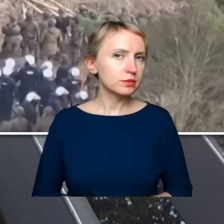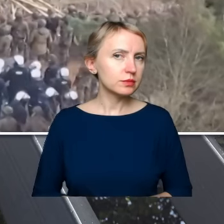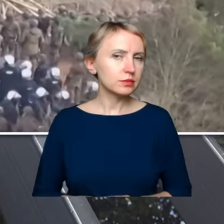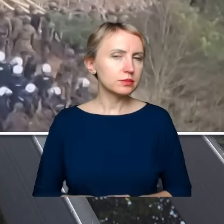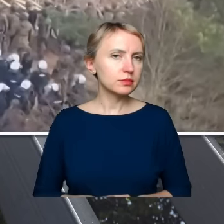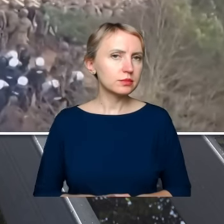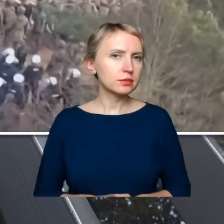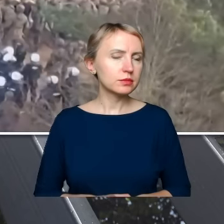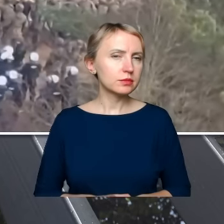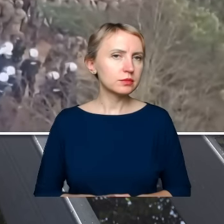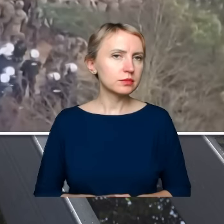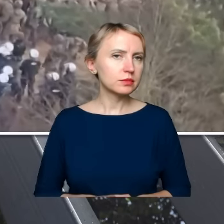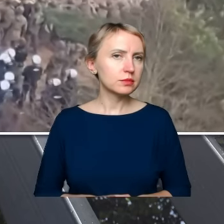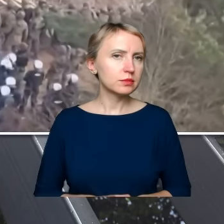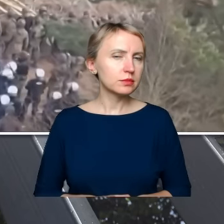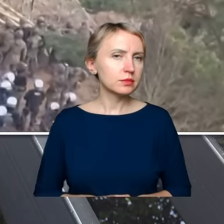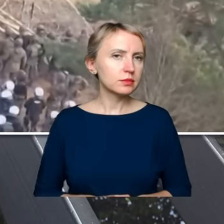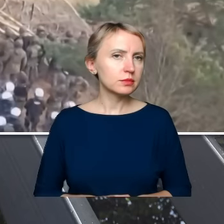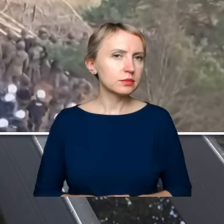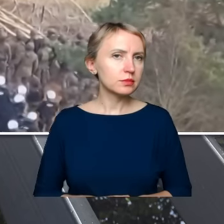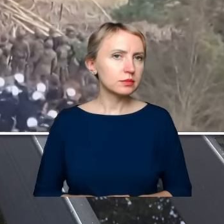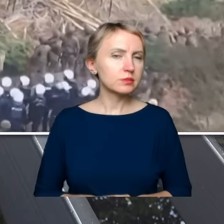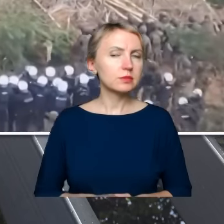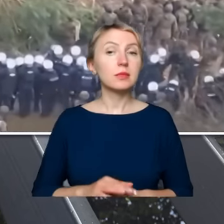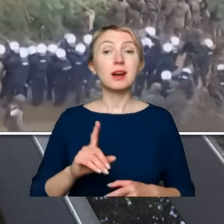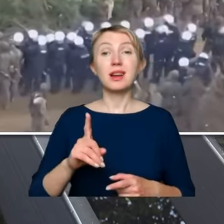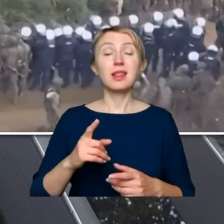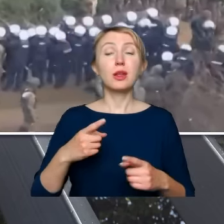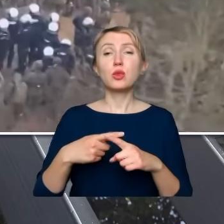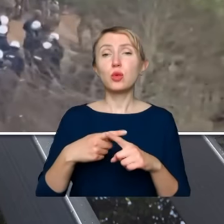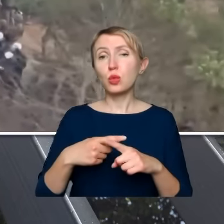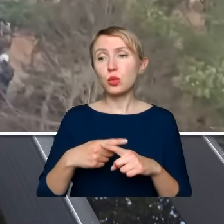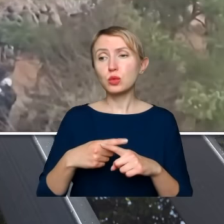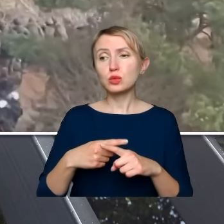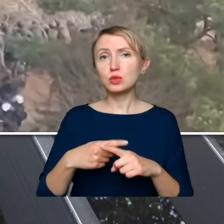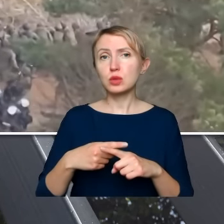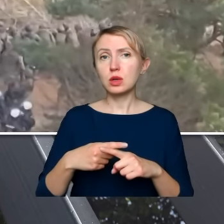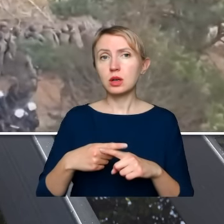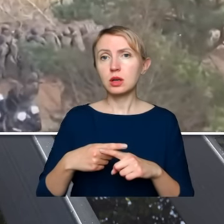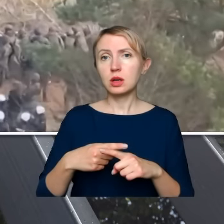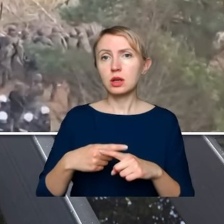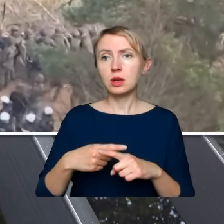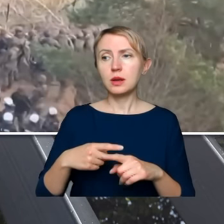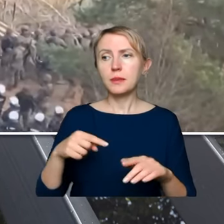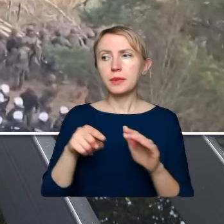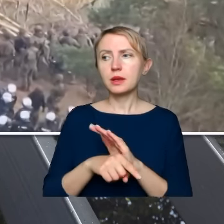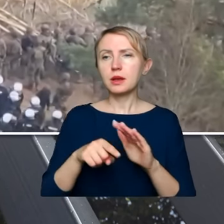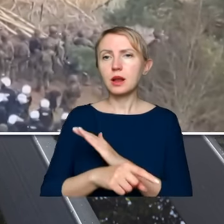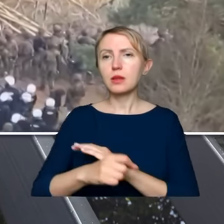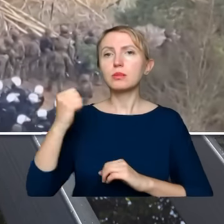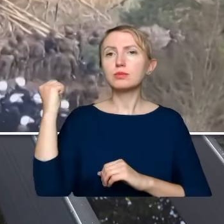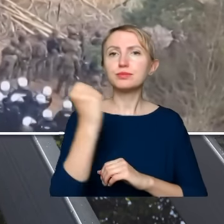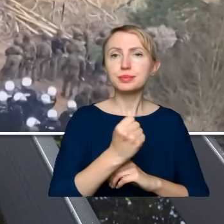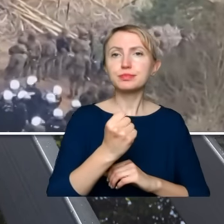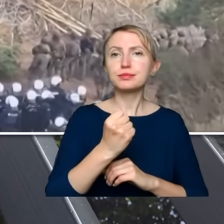linie, ale ugodzenie nożem przez imigranta jest tragedią.